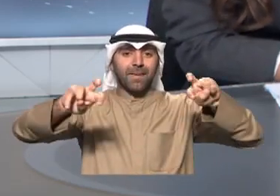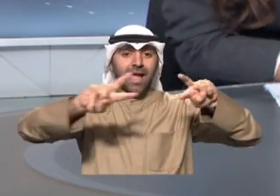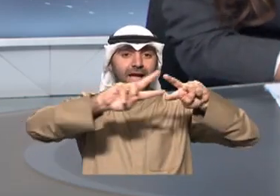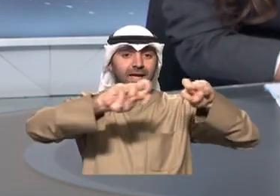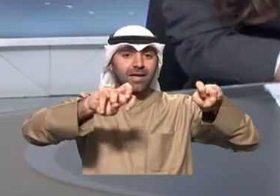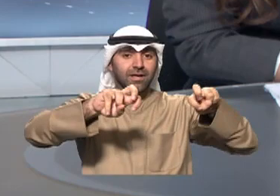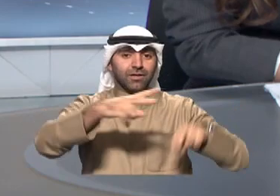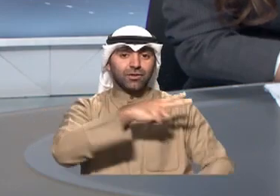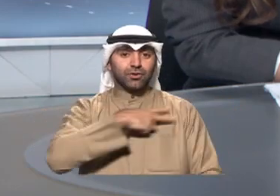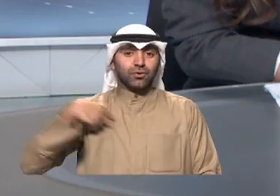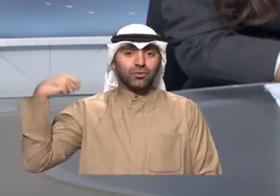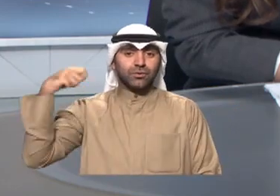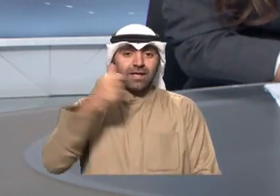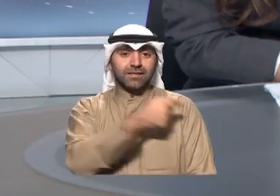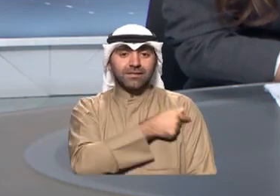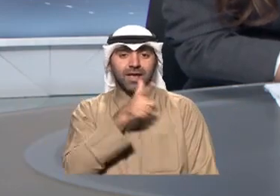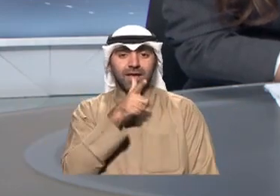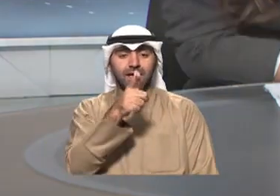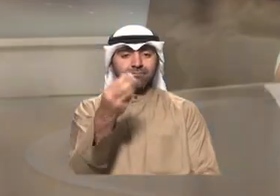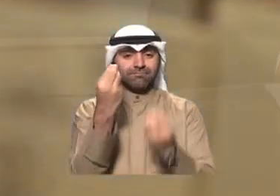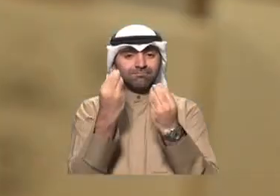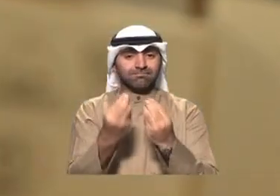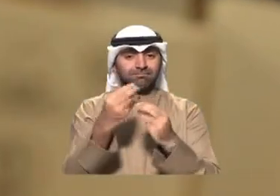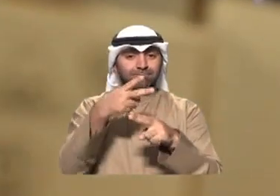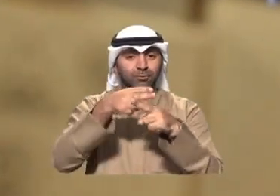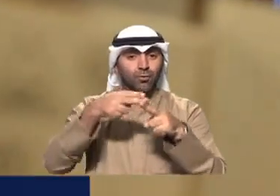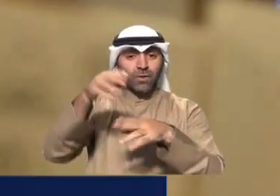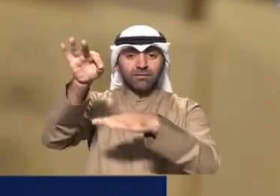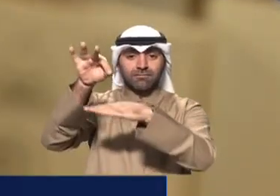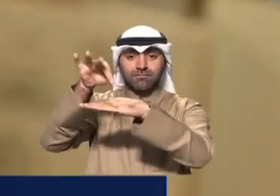ضد كوفيد-19.